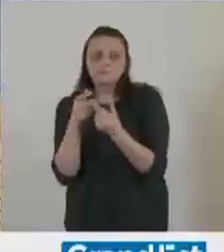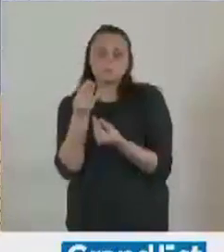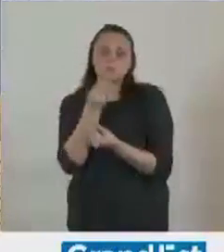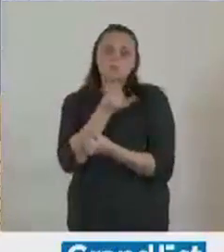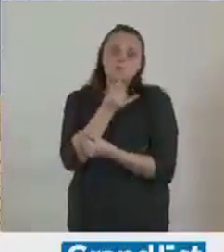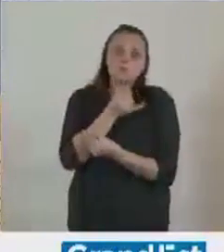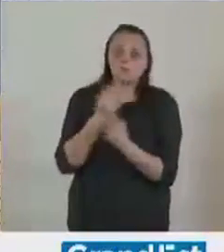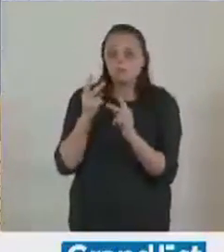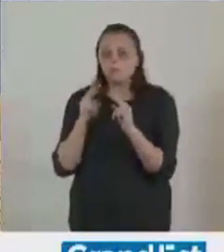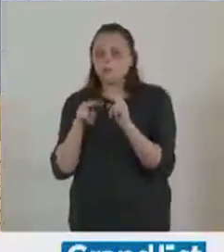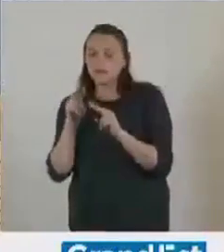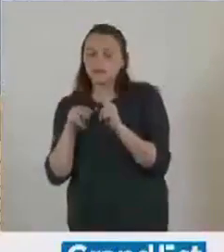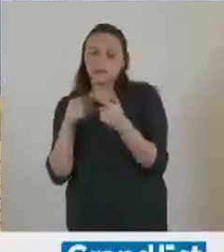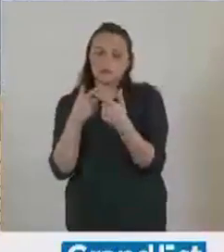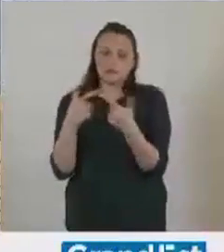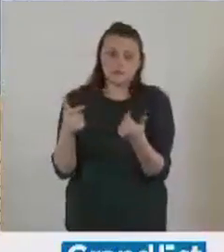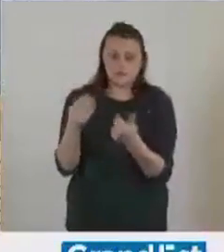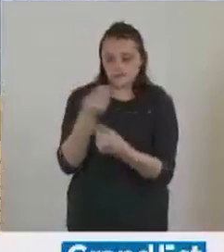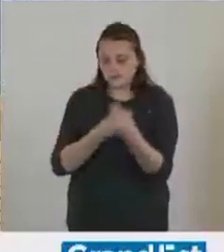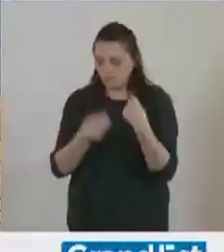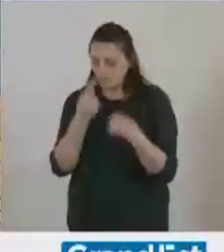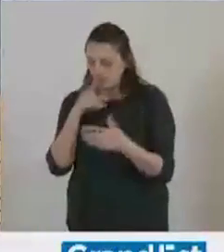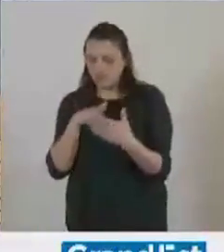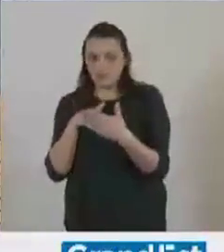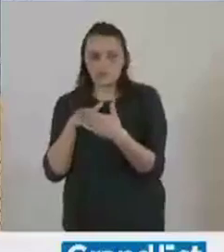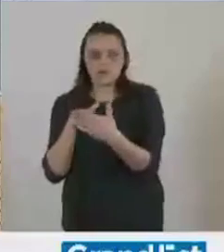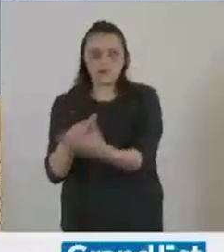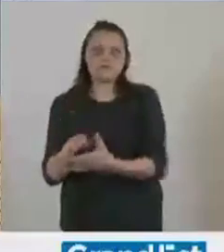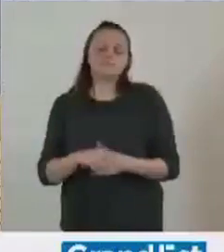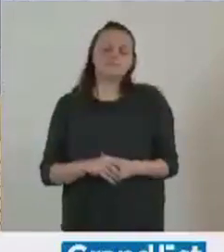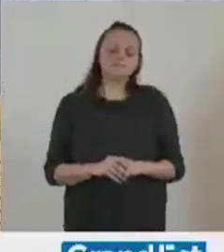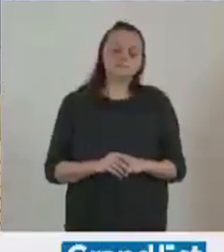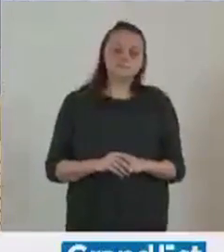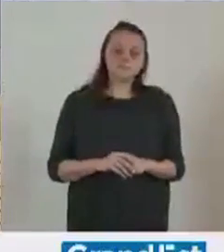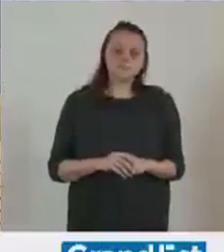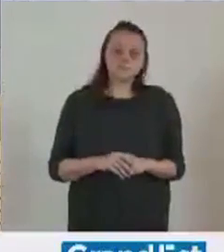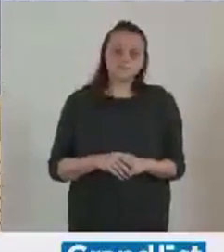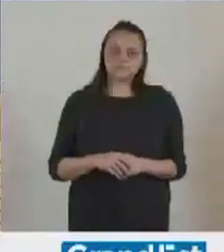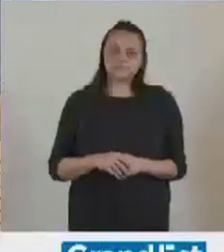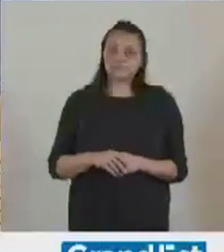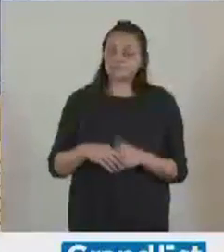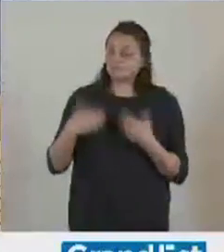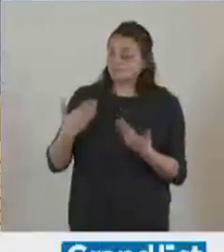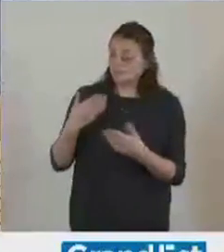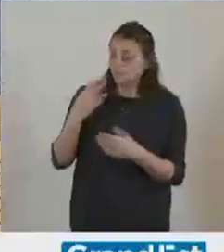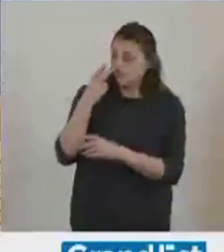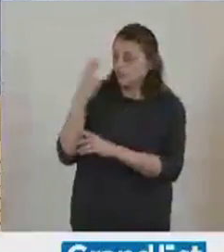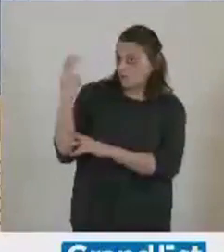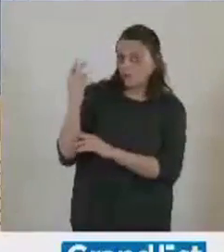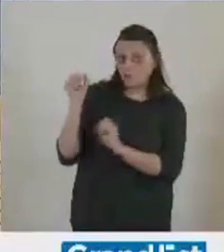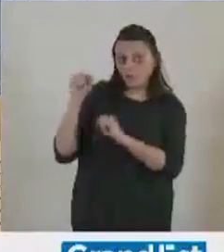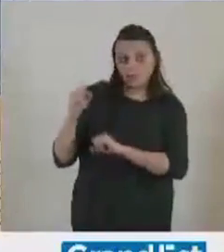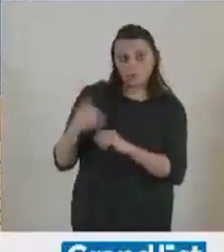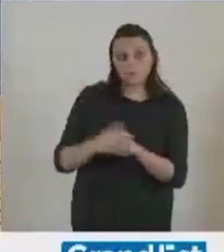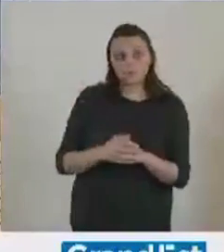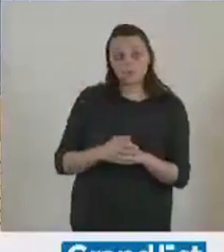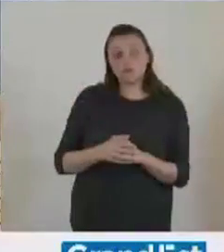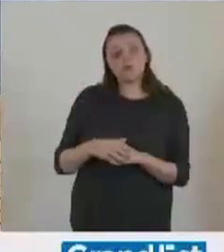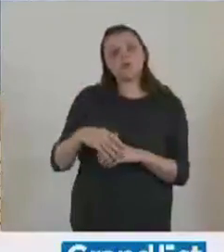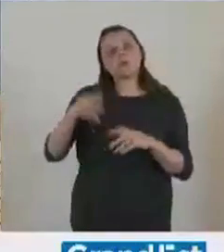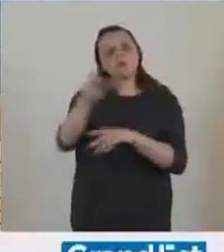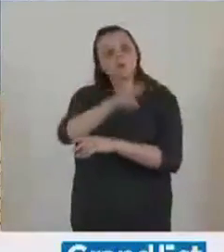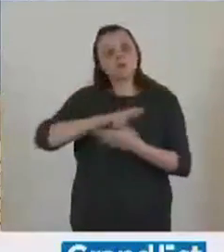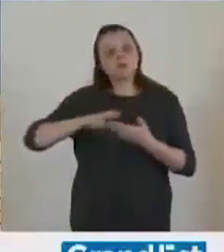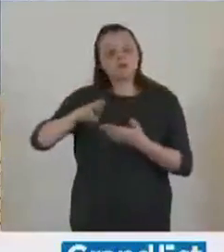peuplés et souvent confrontés à d'importantes difficultés. Comme vous pouvez l'observer, 266 communes de notre